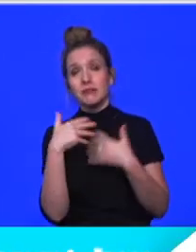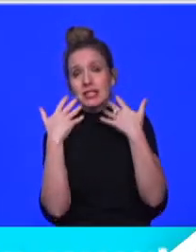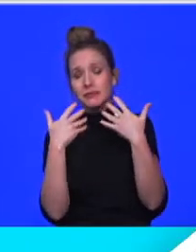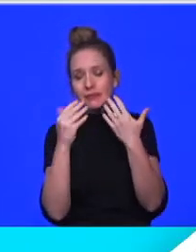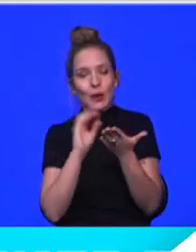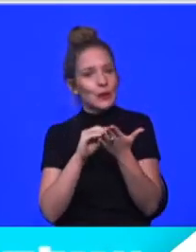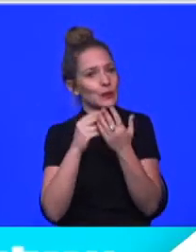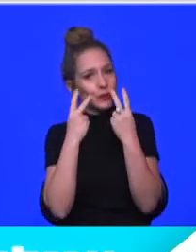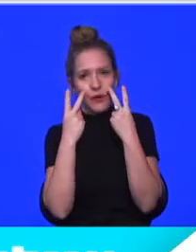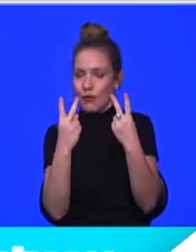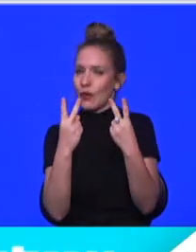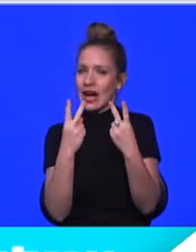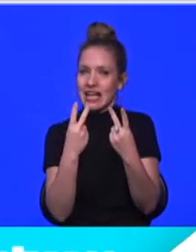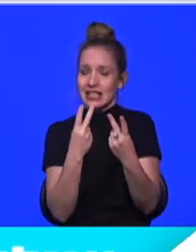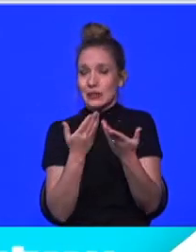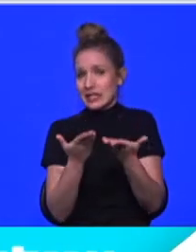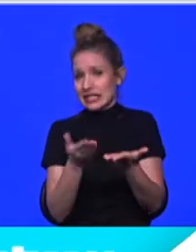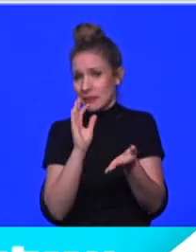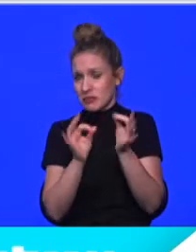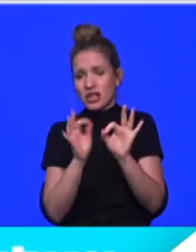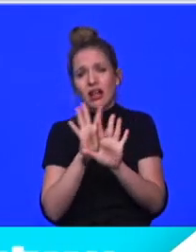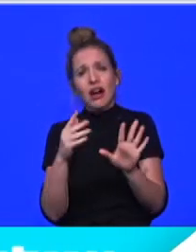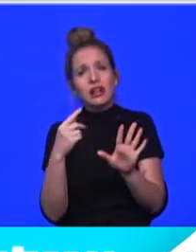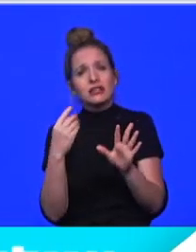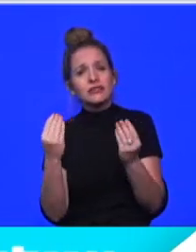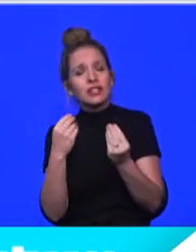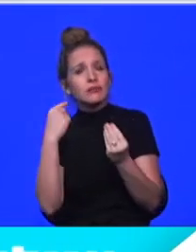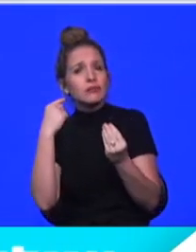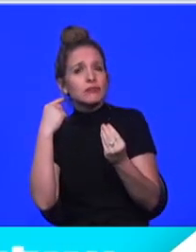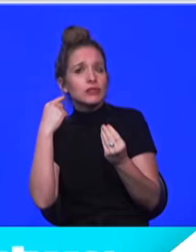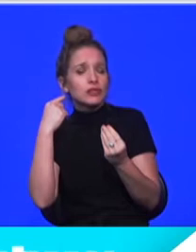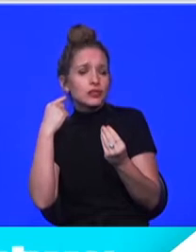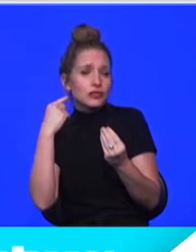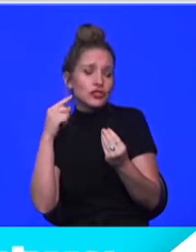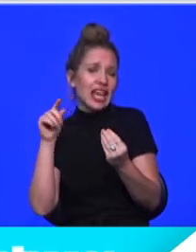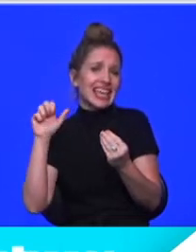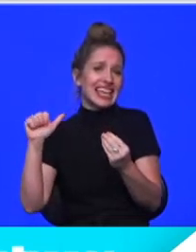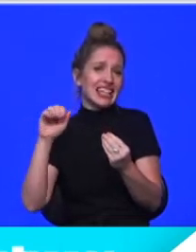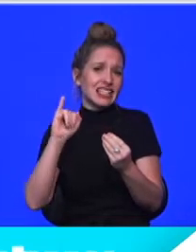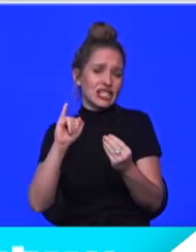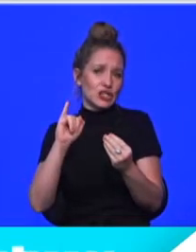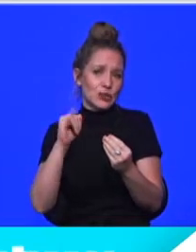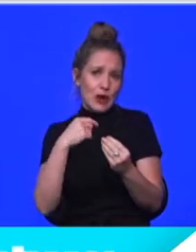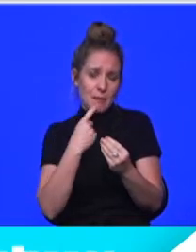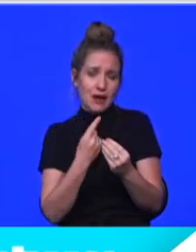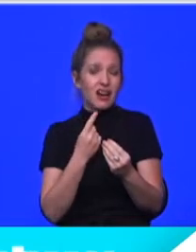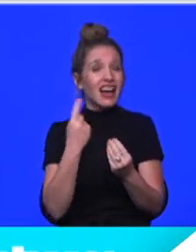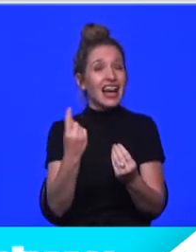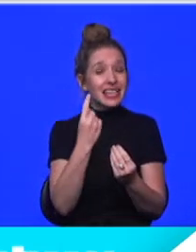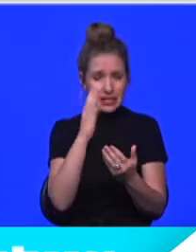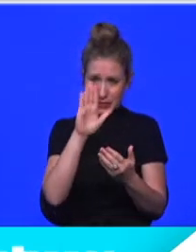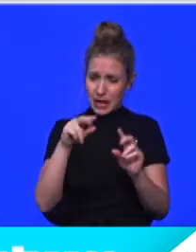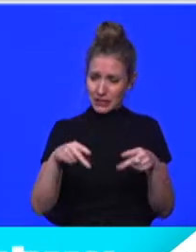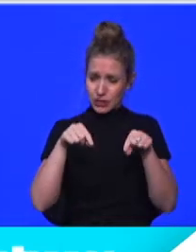לו אינדיקציה בבית המשפט, חוץ מאיזה שהם אמירות שמיעה של אילן ישועה. היחידים, שכבר חזרנו על זה גם